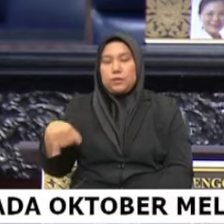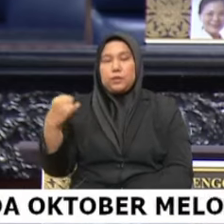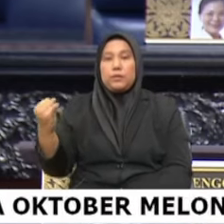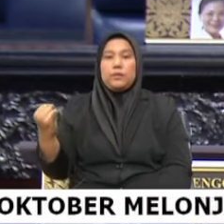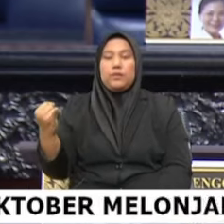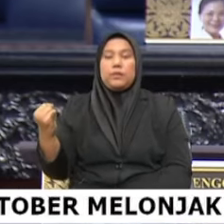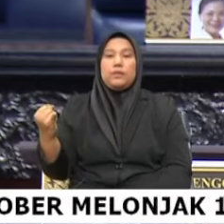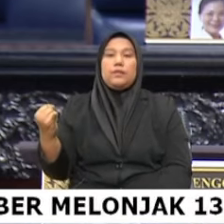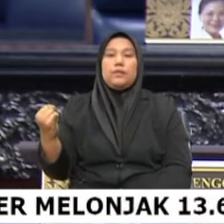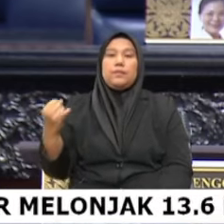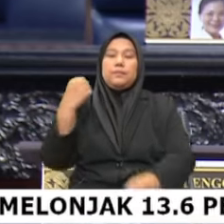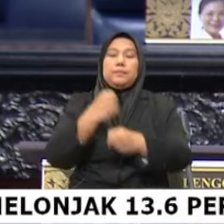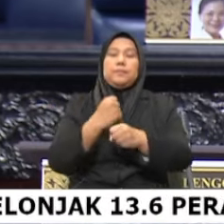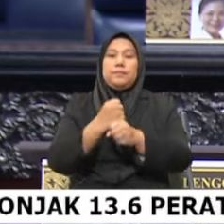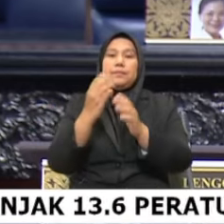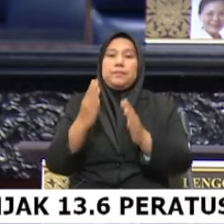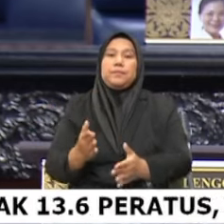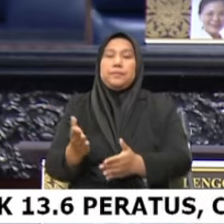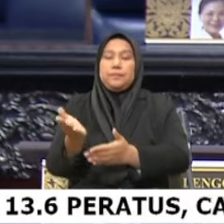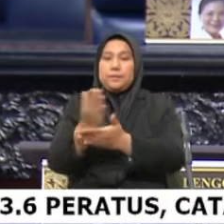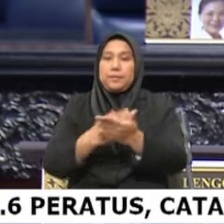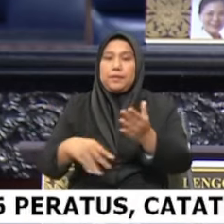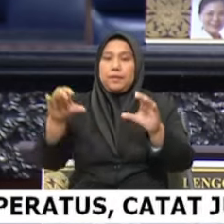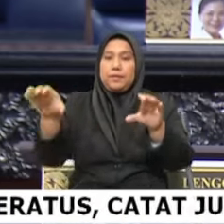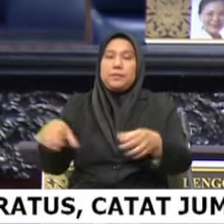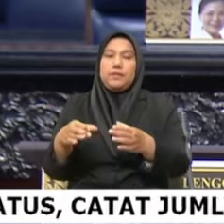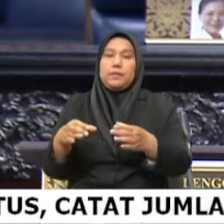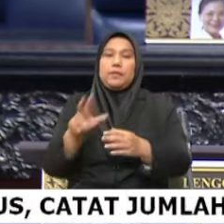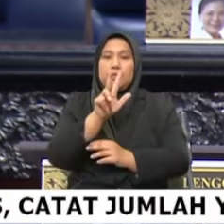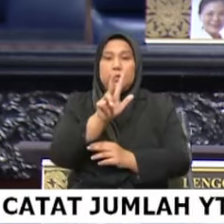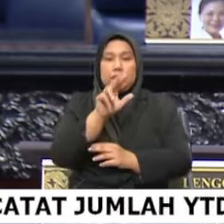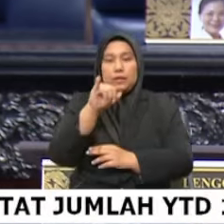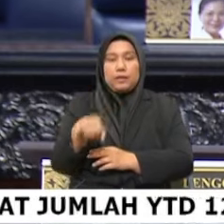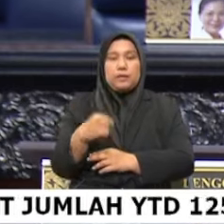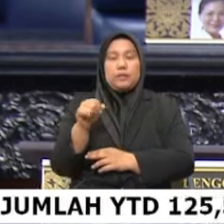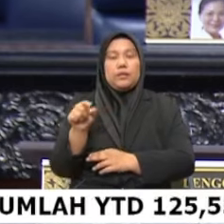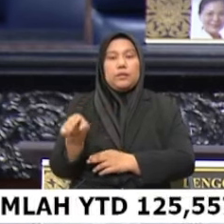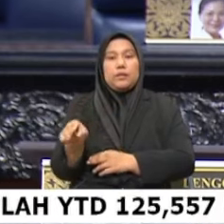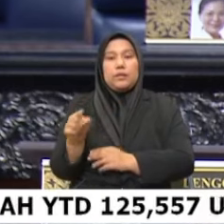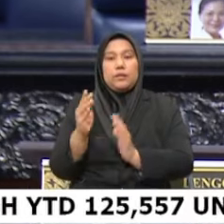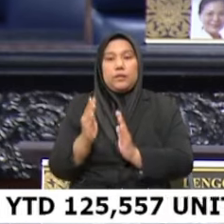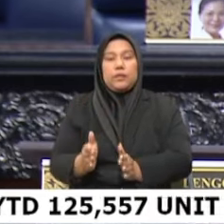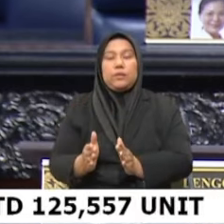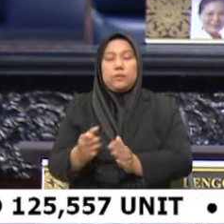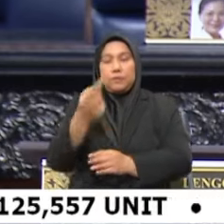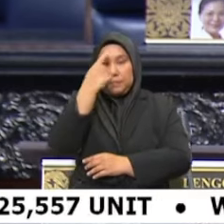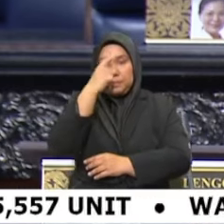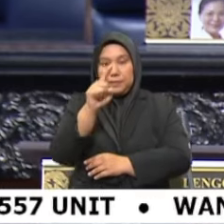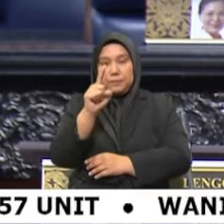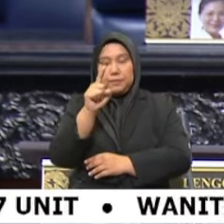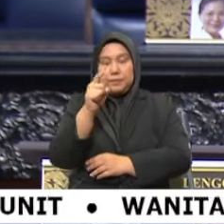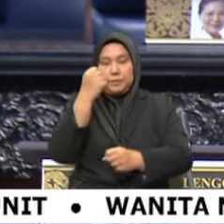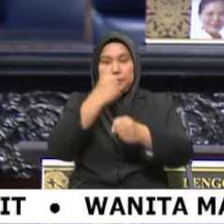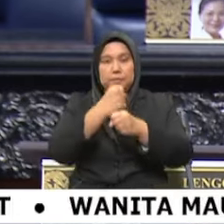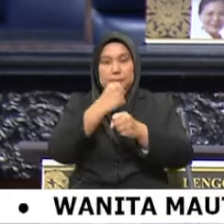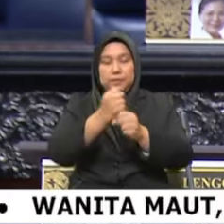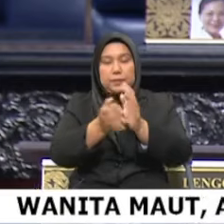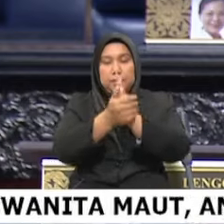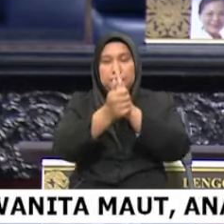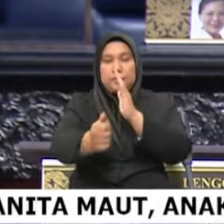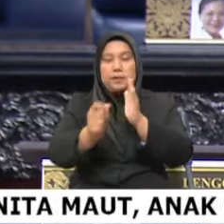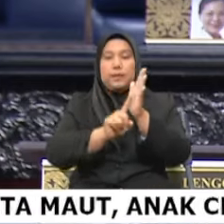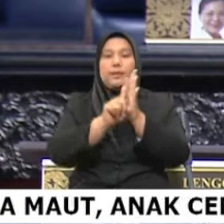pekerja dalam sektor pembuatan di mana 3 juta orang adalah untuk pekerjaan yang berkemahiran